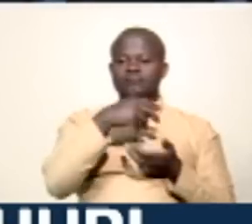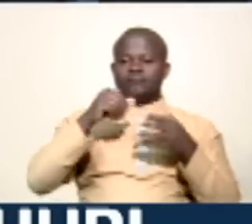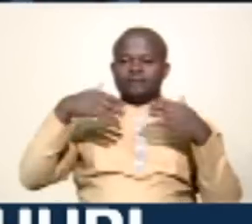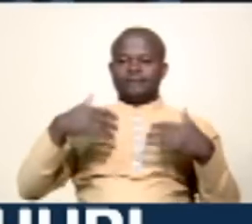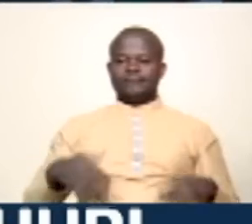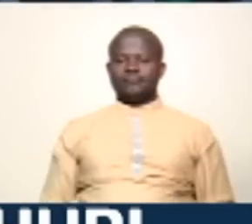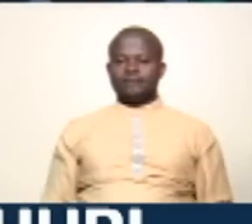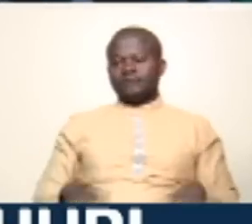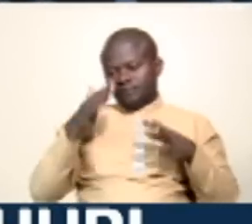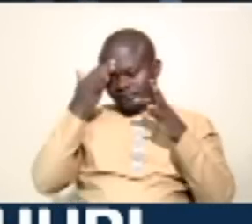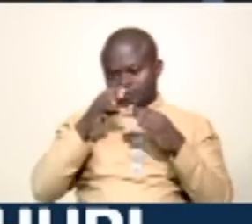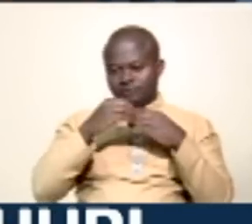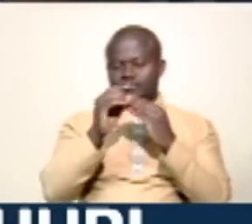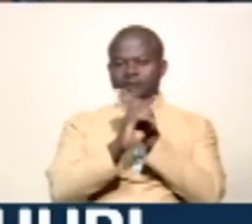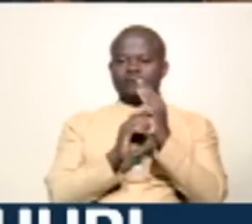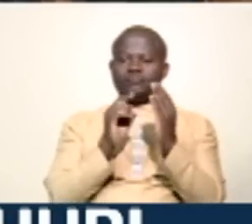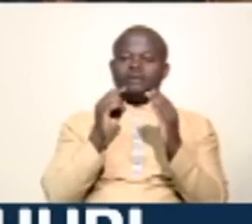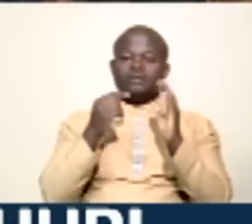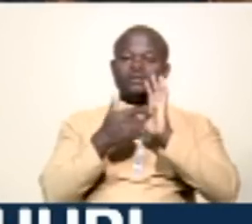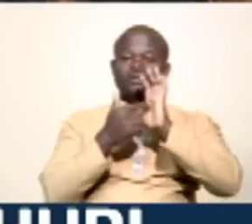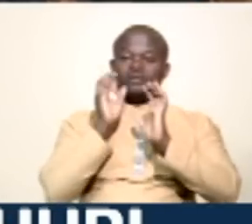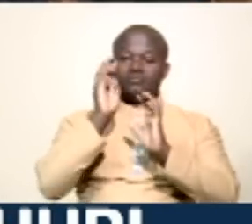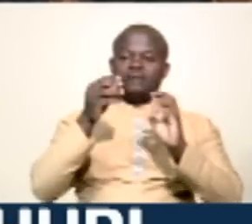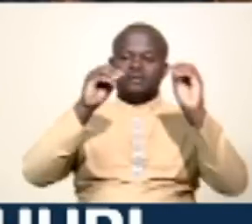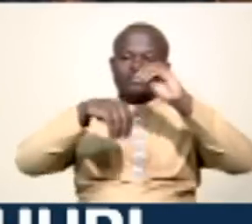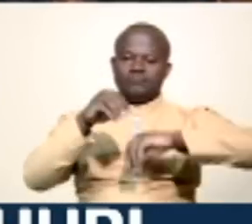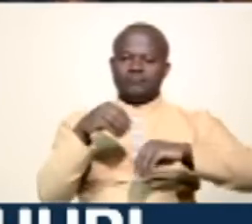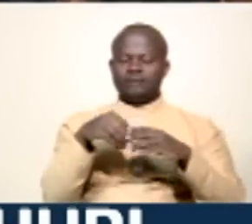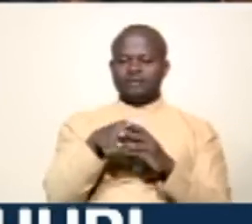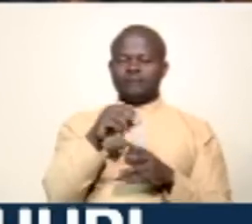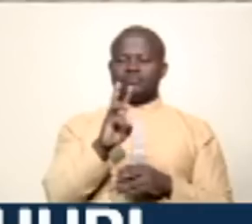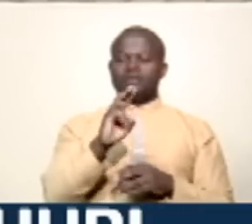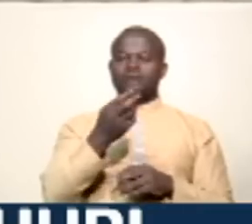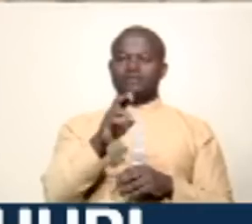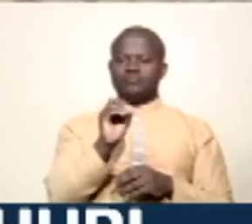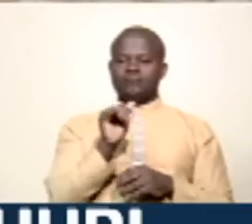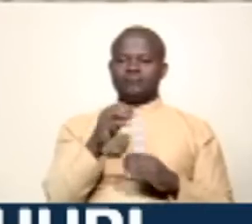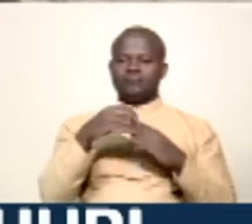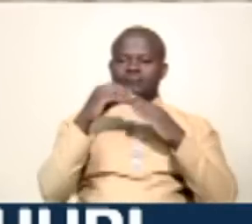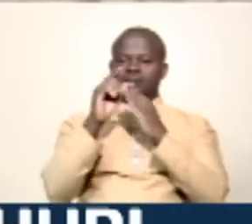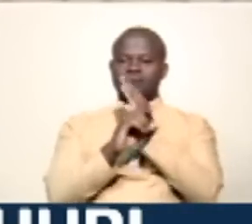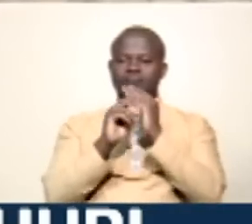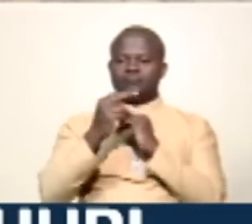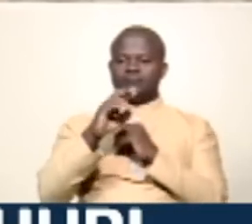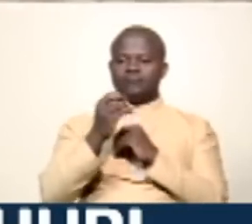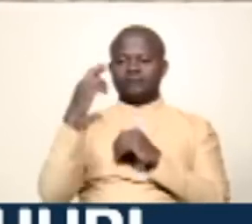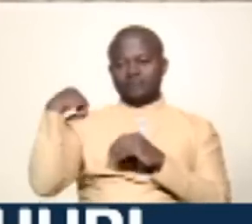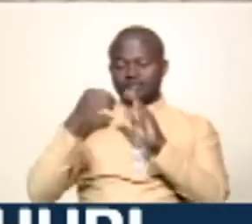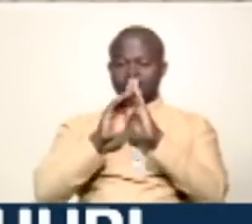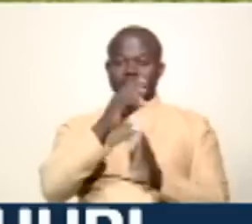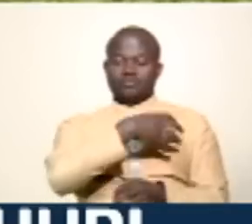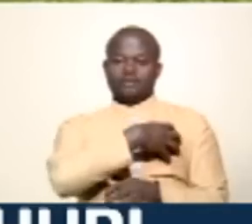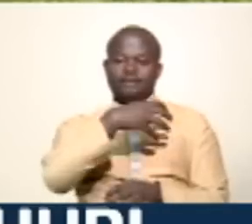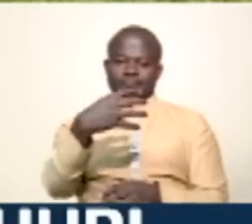ni icyemezo ubuyobozi bw'uturere bugaragaza ko kizatanga umusaruro Uwihoreye Patrick ni umuyobozi w'akarere ka Ngororero wongereye ushinzwe iterambere